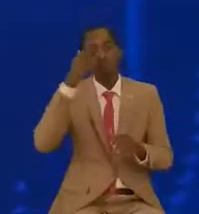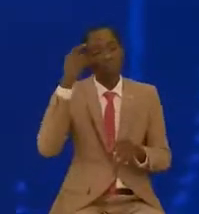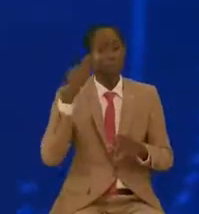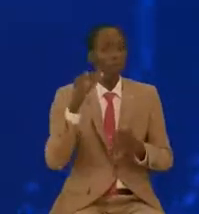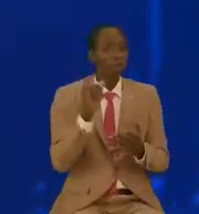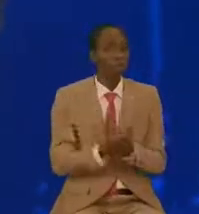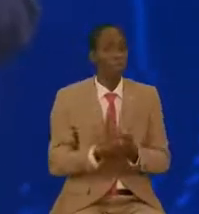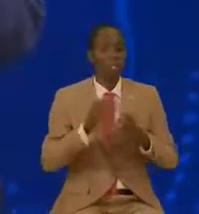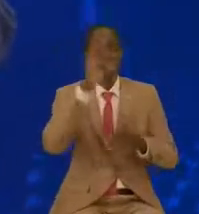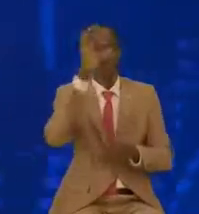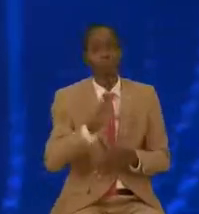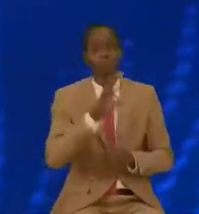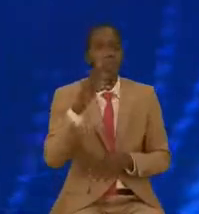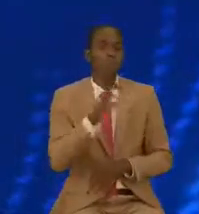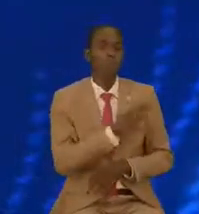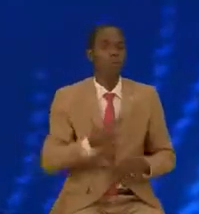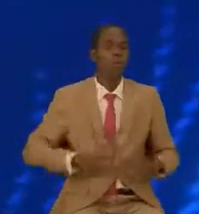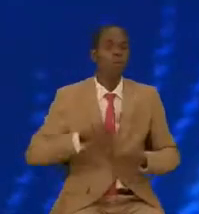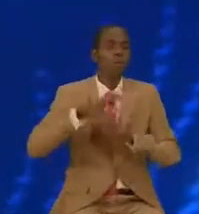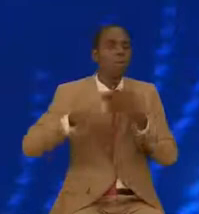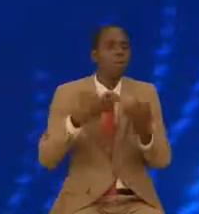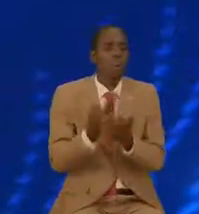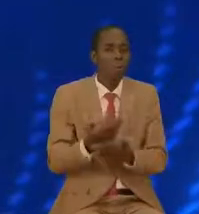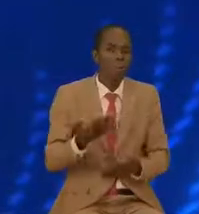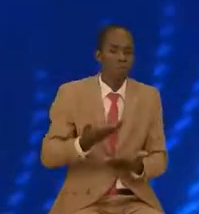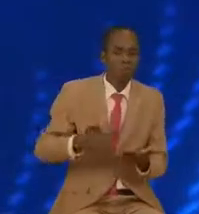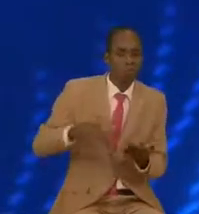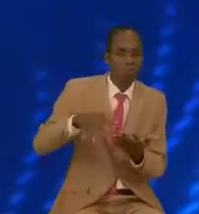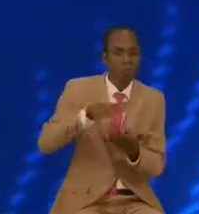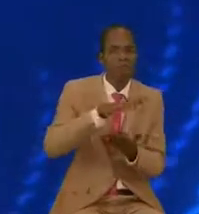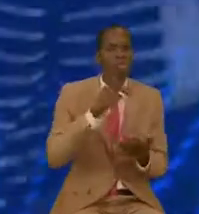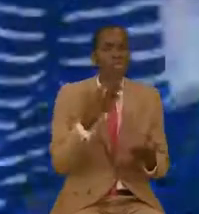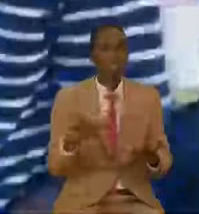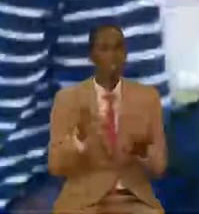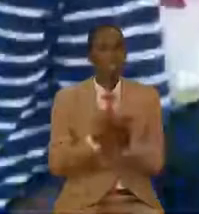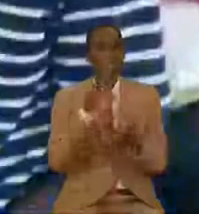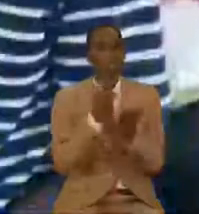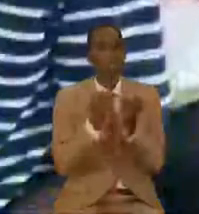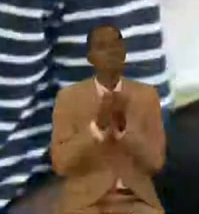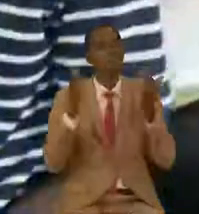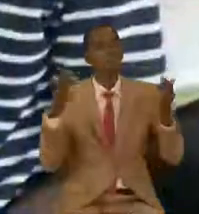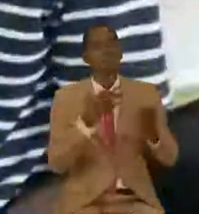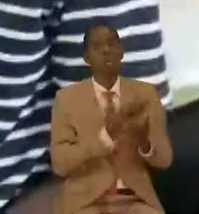cause de la croix de Christ, toutes ces choses sont crucifiées